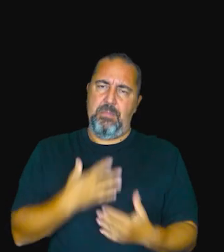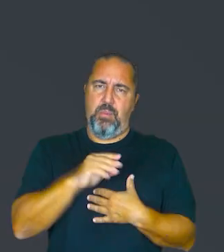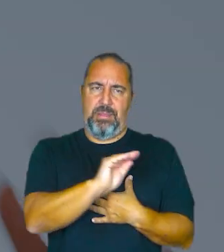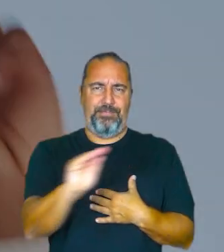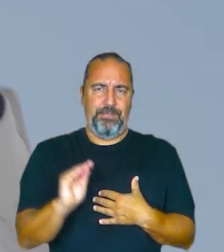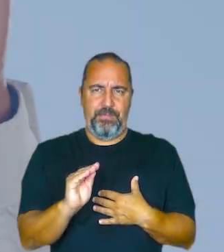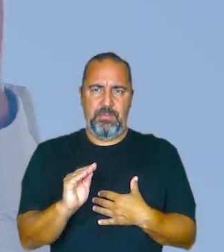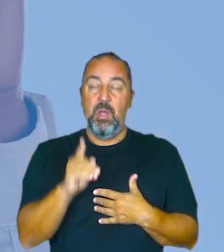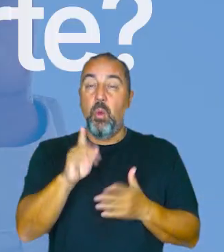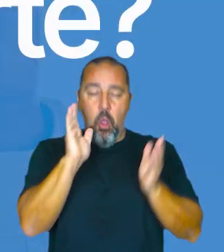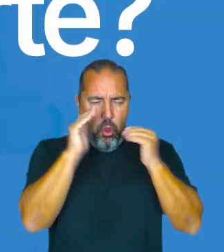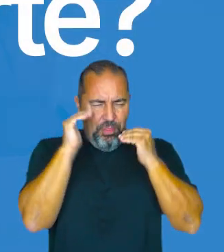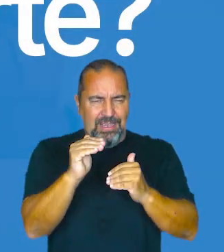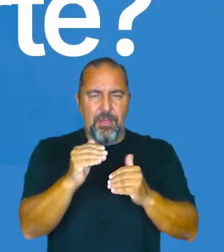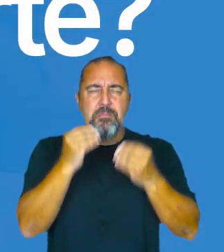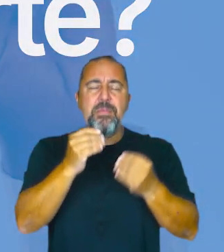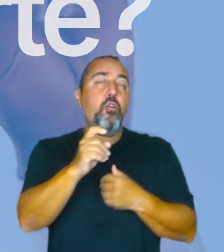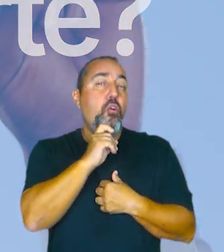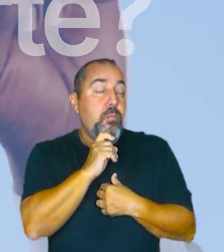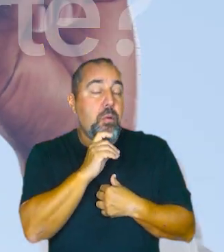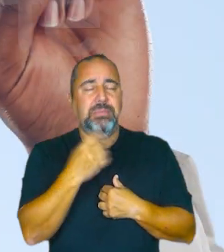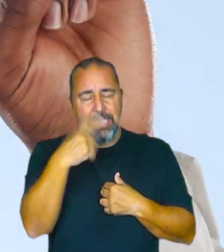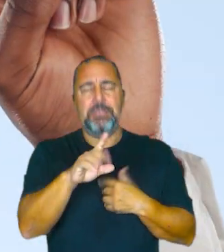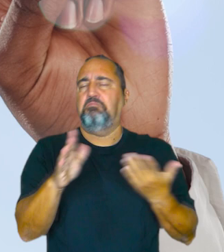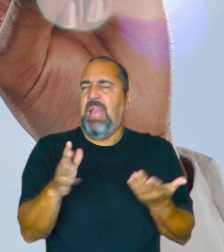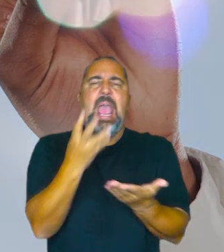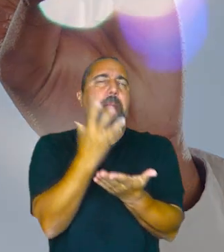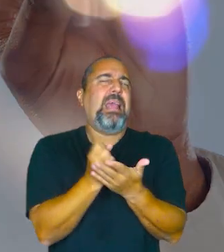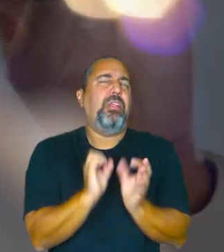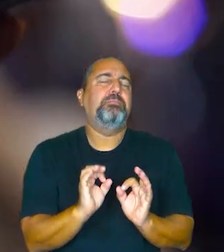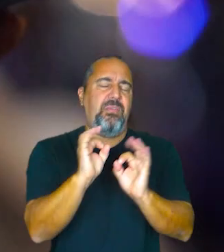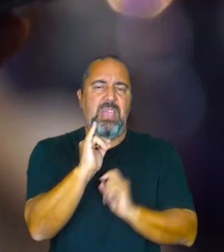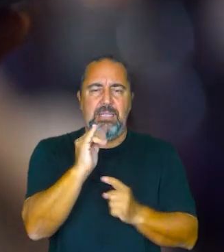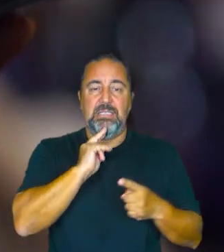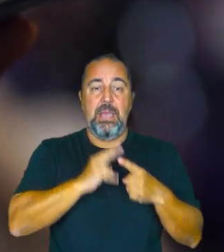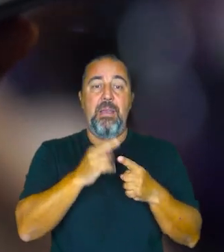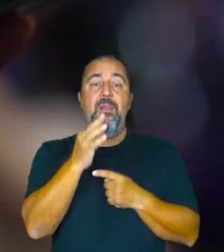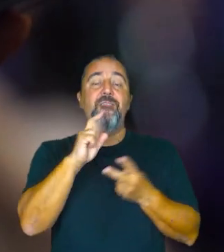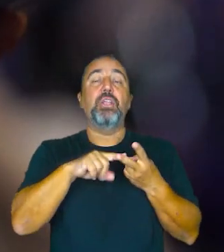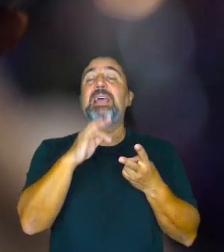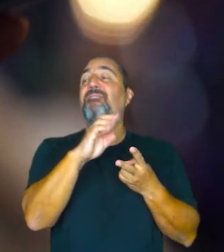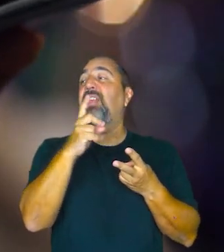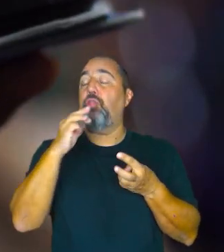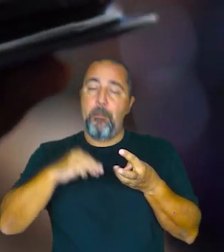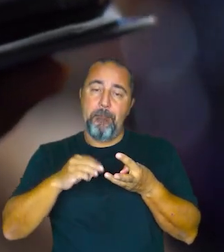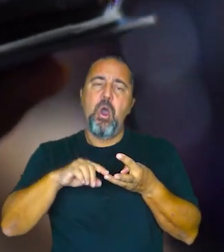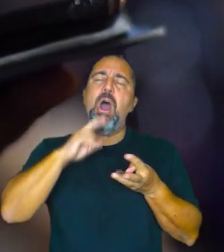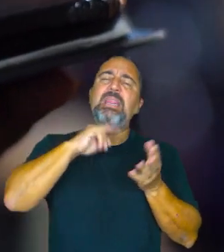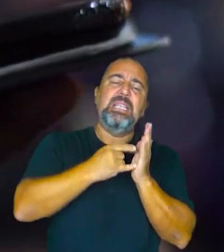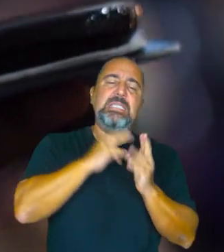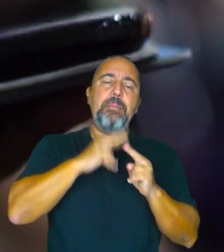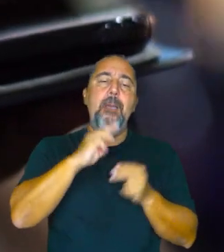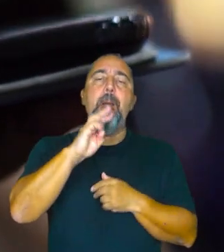bazara. Jakin nahi duzu nola kontzentratu? Berariazko aplikazioak erabil ditzakezu, hala nola